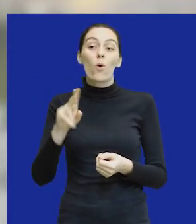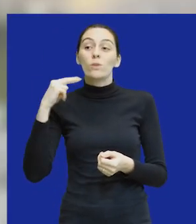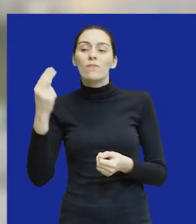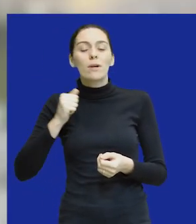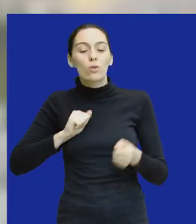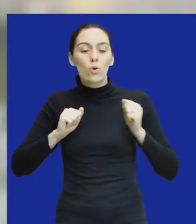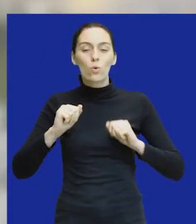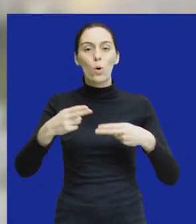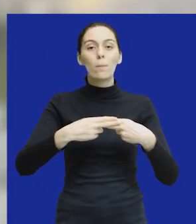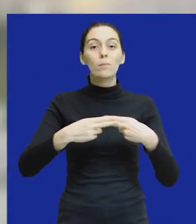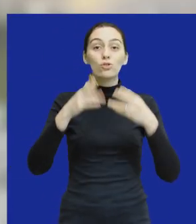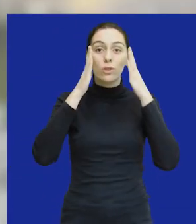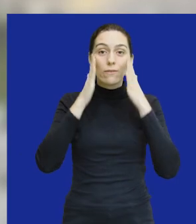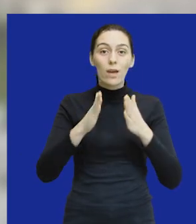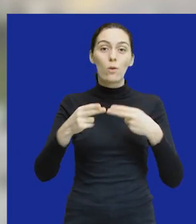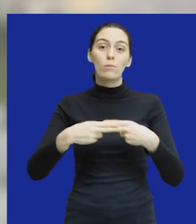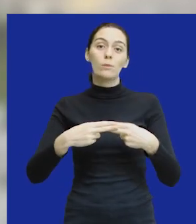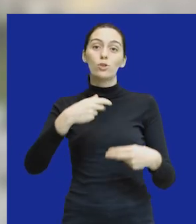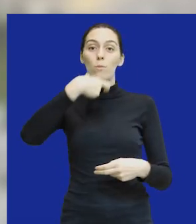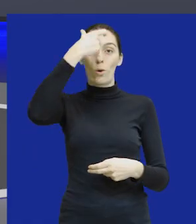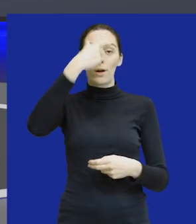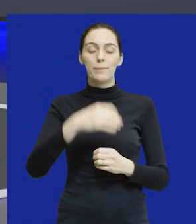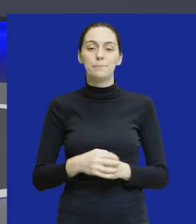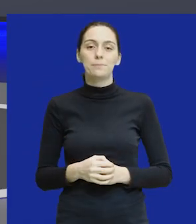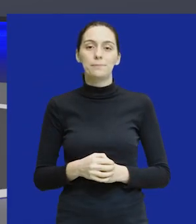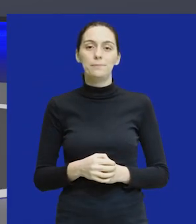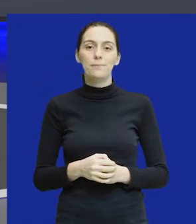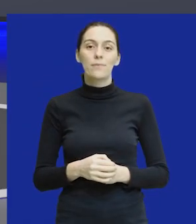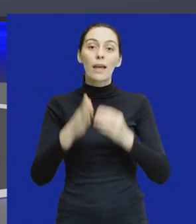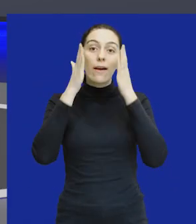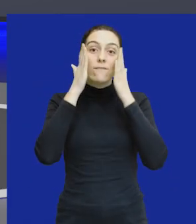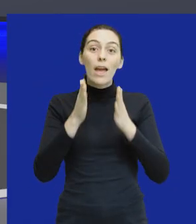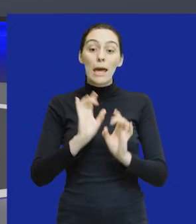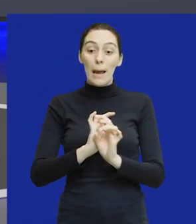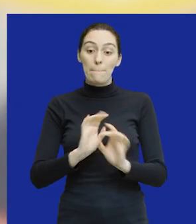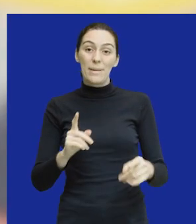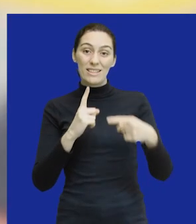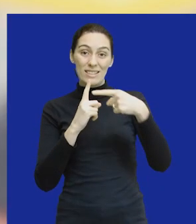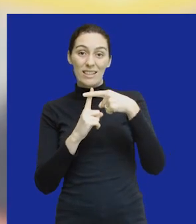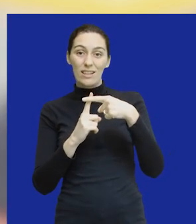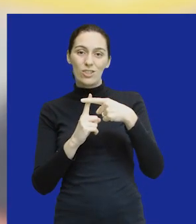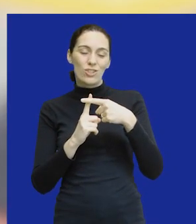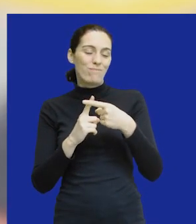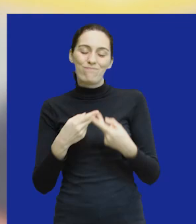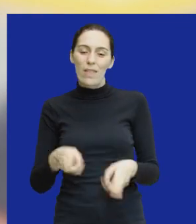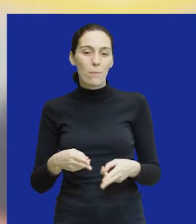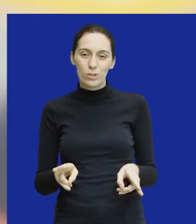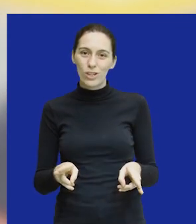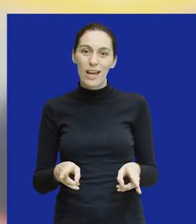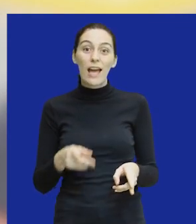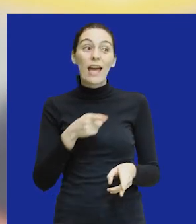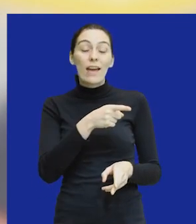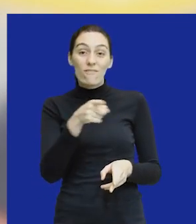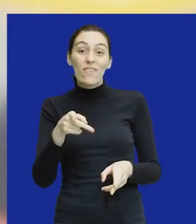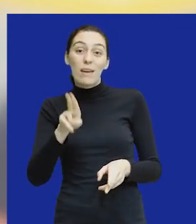nama eto, trudio se približiti vjeru i Boga. Vjera bez križa ne ide. Evo, i vi ste kušani baš po